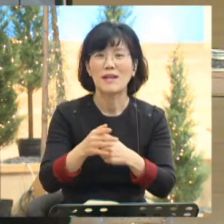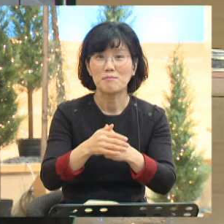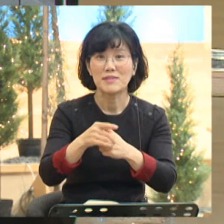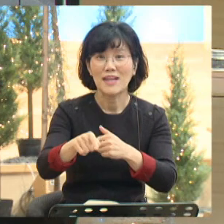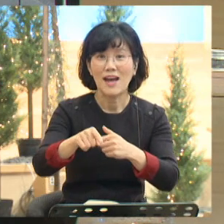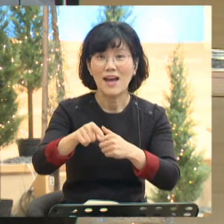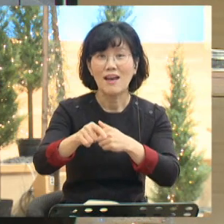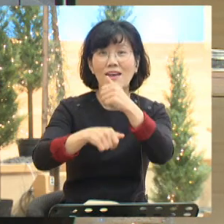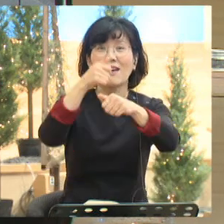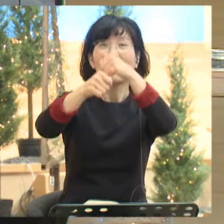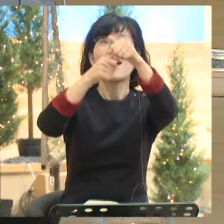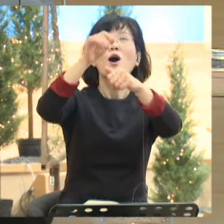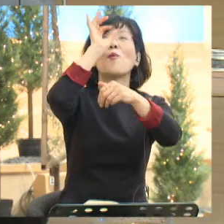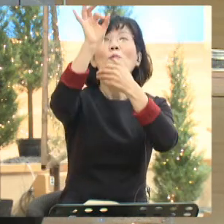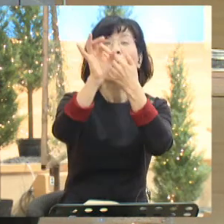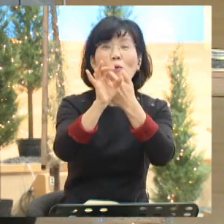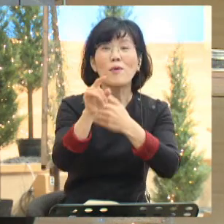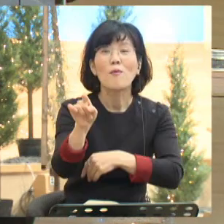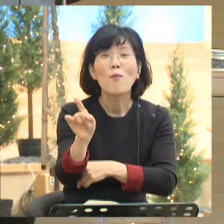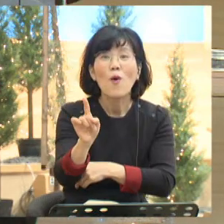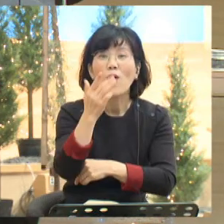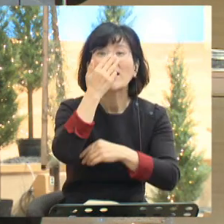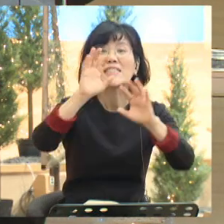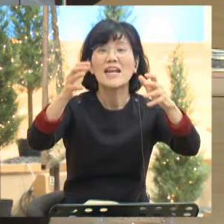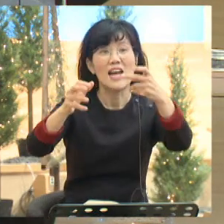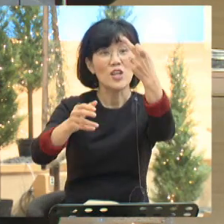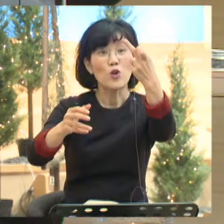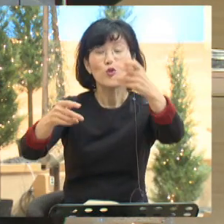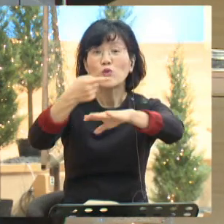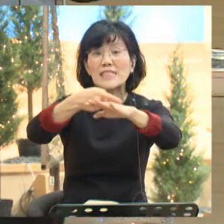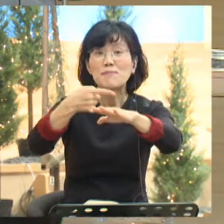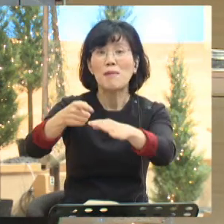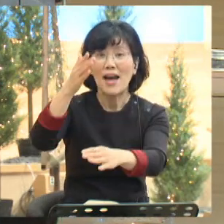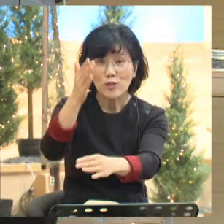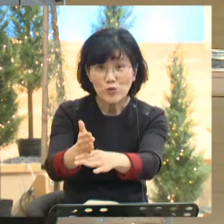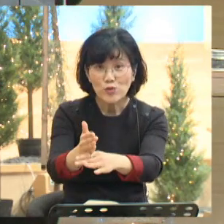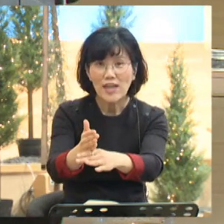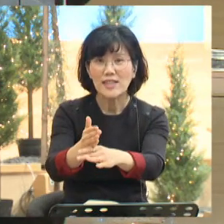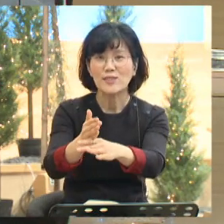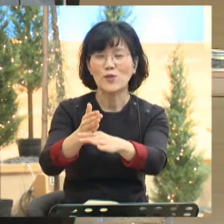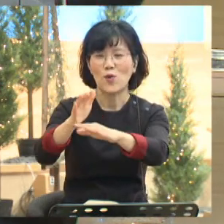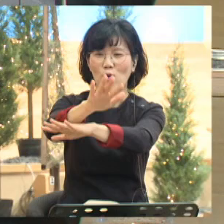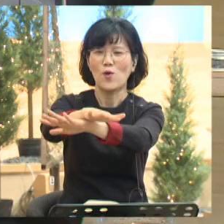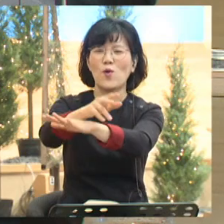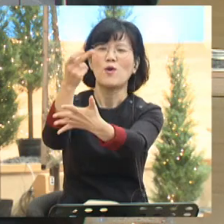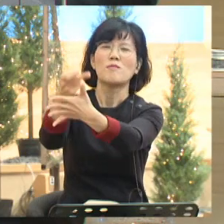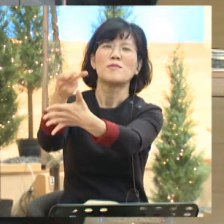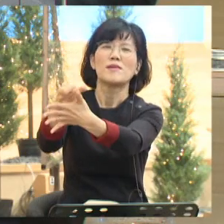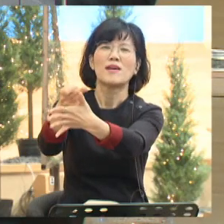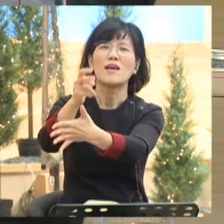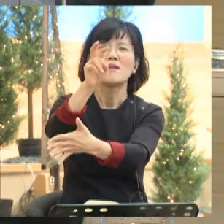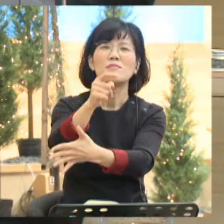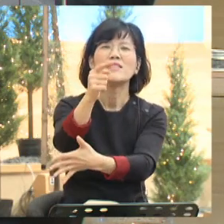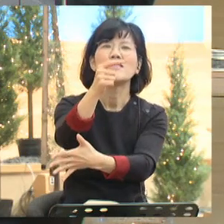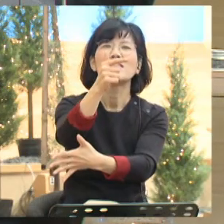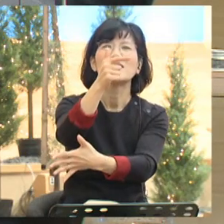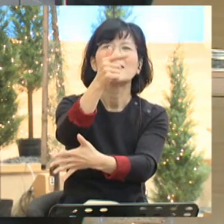거예요 어미 어 리 이스라엘 12시 봐 가운데 문안 3치 파인 거죠